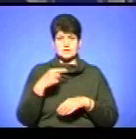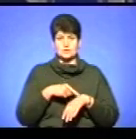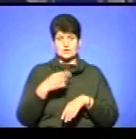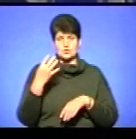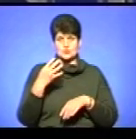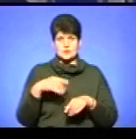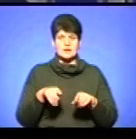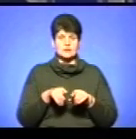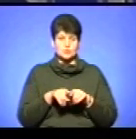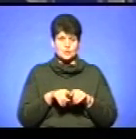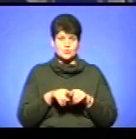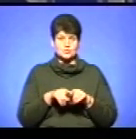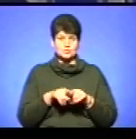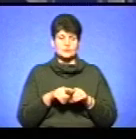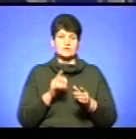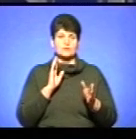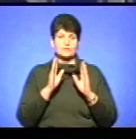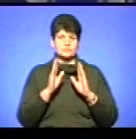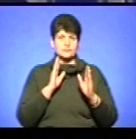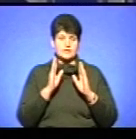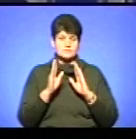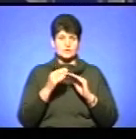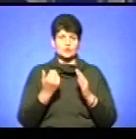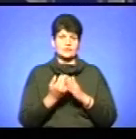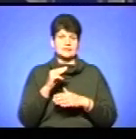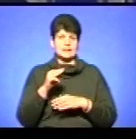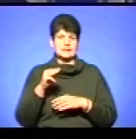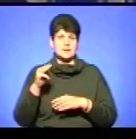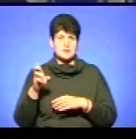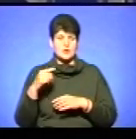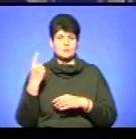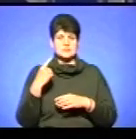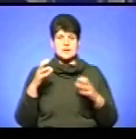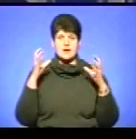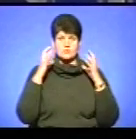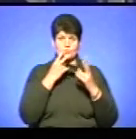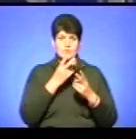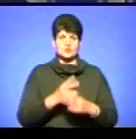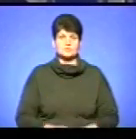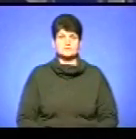20:40. А також долучайтеся до нашої фейсбук-сторінки «Новини ТТБ. Обласне радіо». Побачимось.